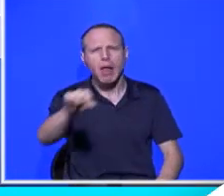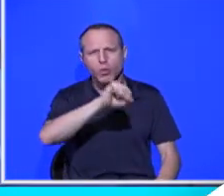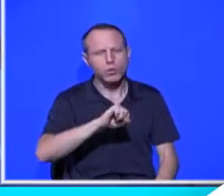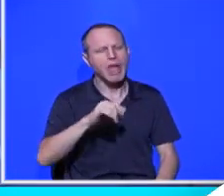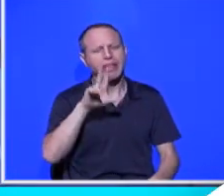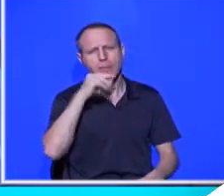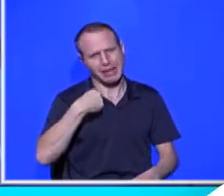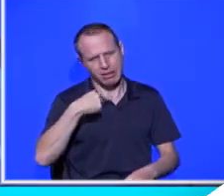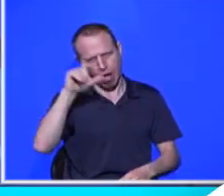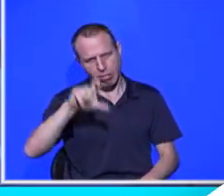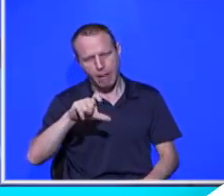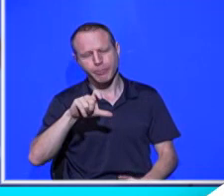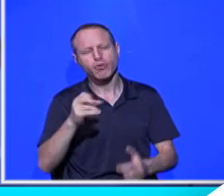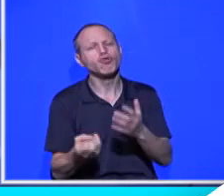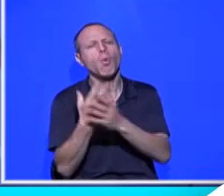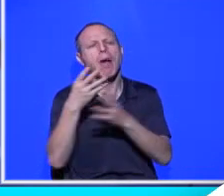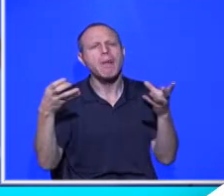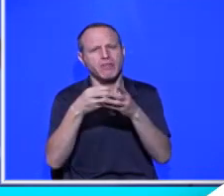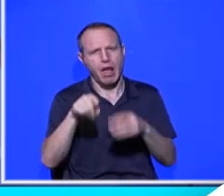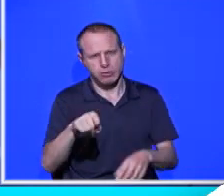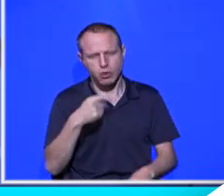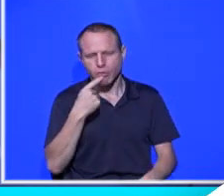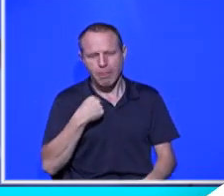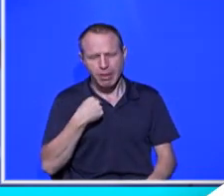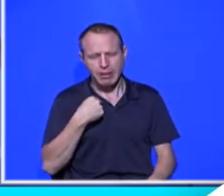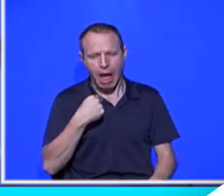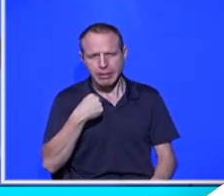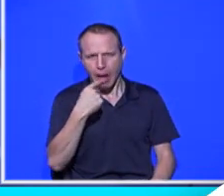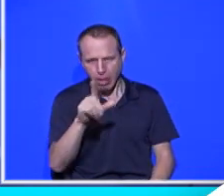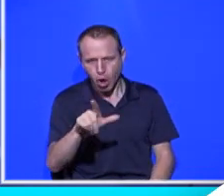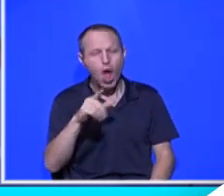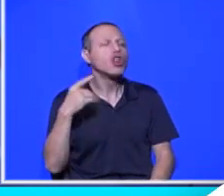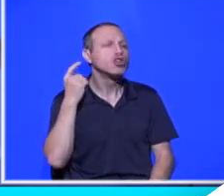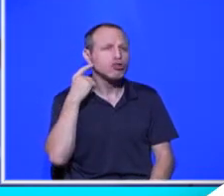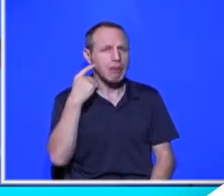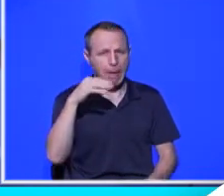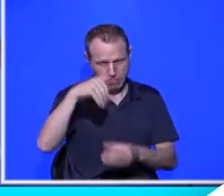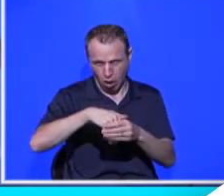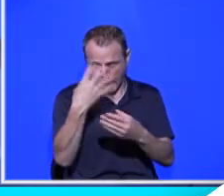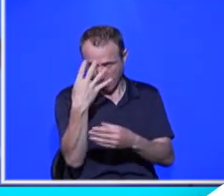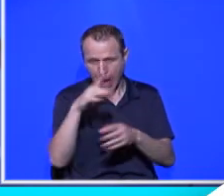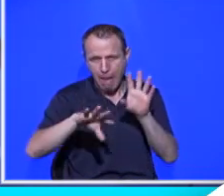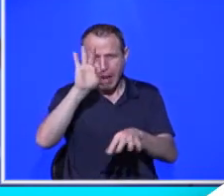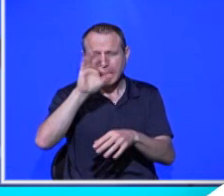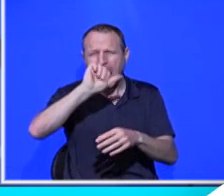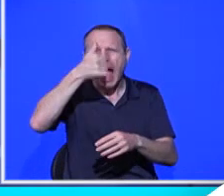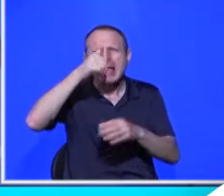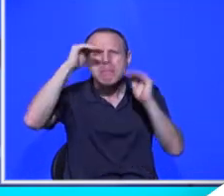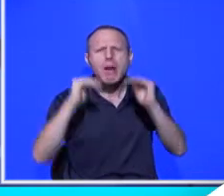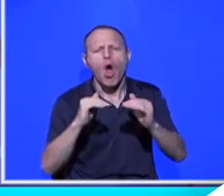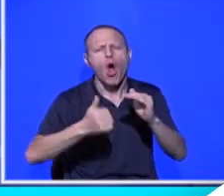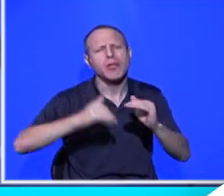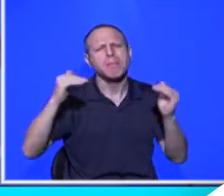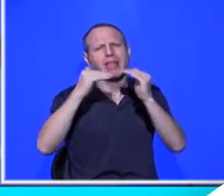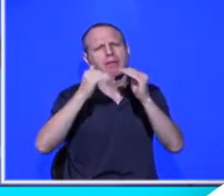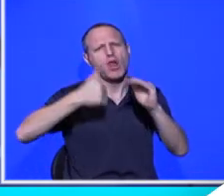כשהוקמה המפלגה הזו, ואמרתי לו, תשמע, מבין הארבעה בחרתם את הכי פחות מתאים להיות המנהיג. הוא אמר לי, למה